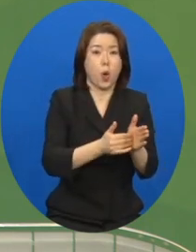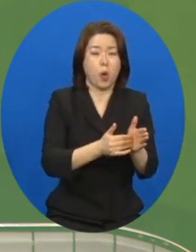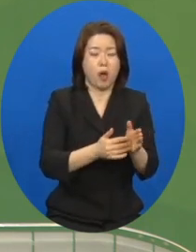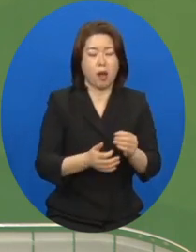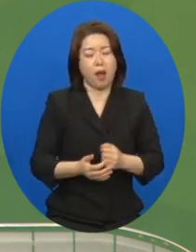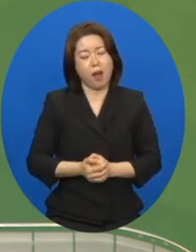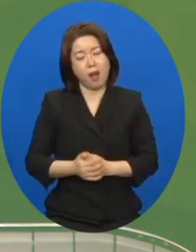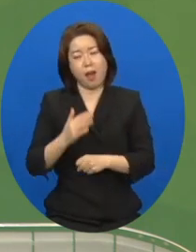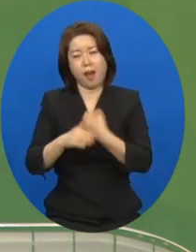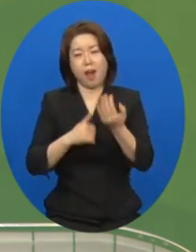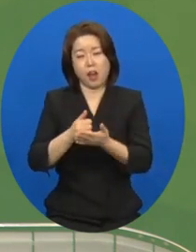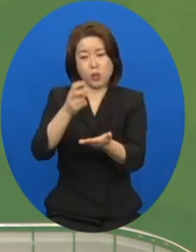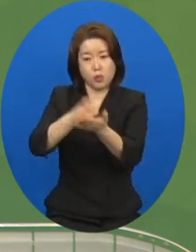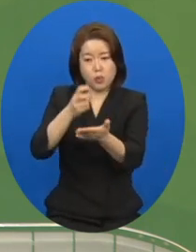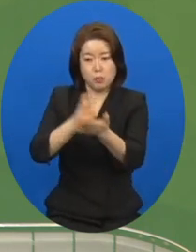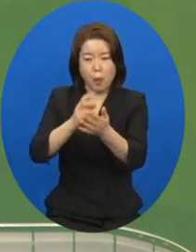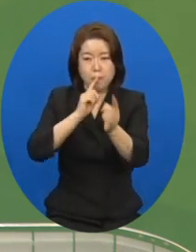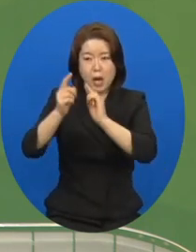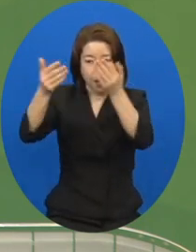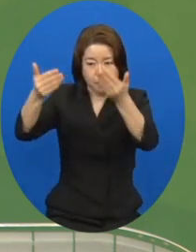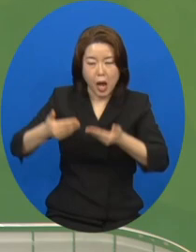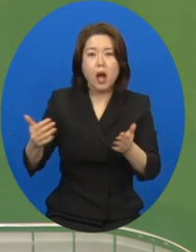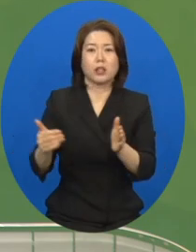하나님의 율법의 말씀도 받았어요.